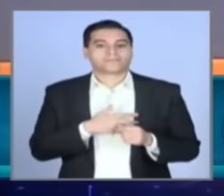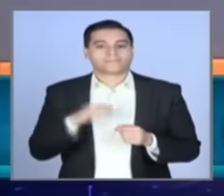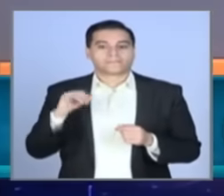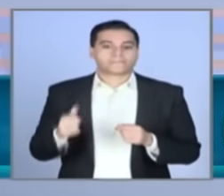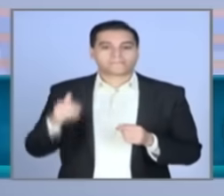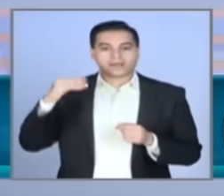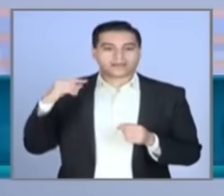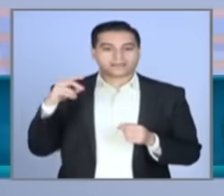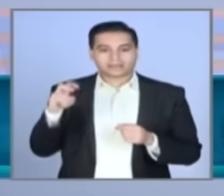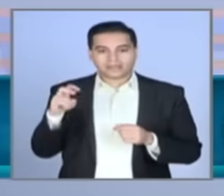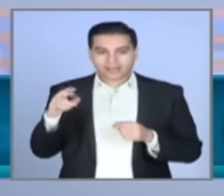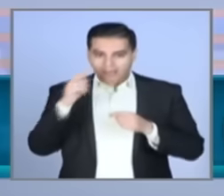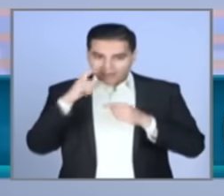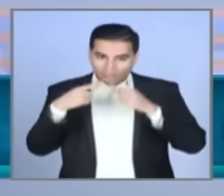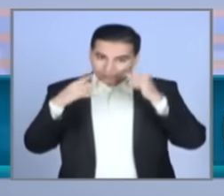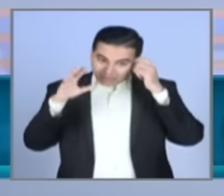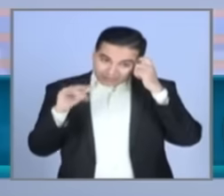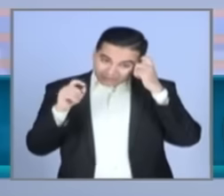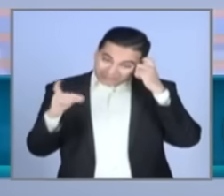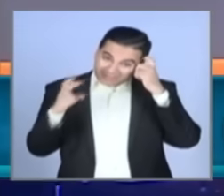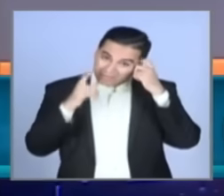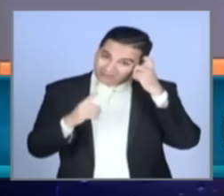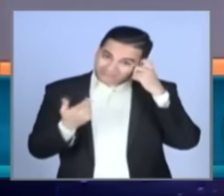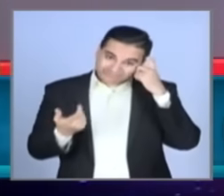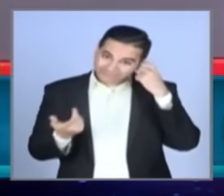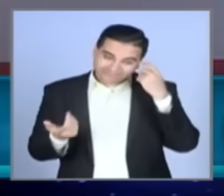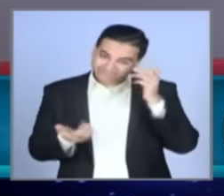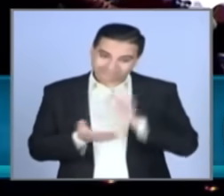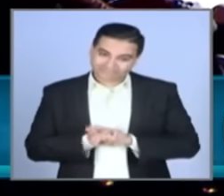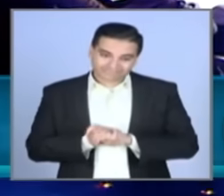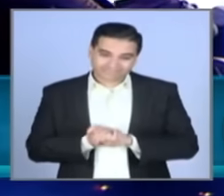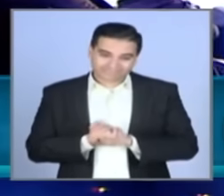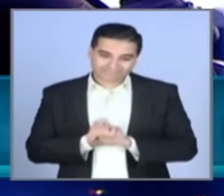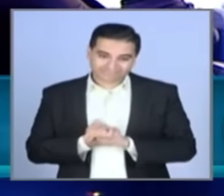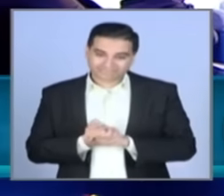ماجدة بوهيف. ماجدة بوهيف اجابه خاطئه.